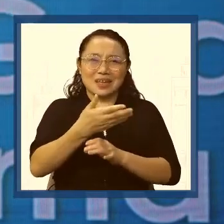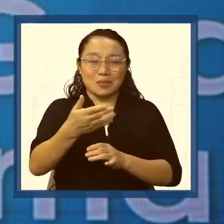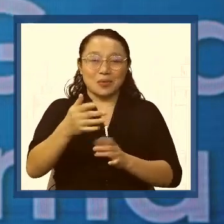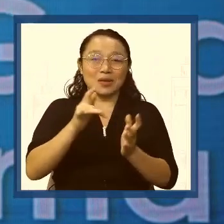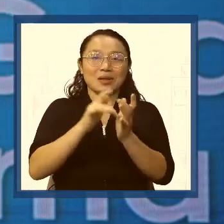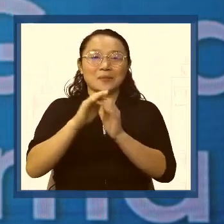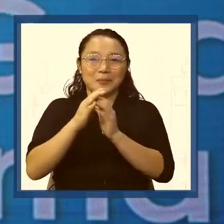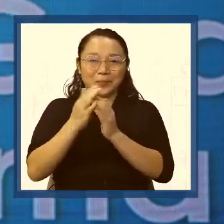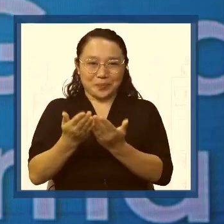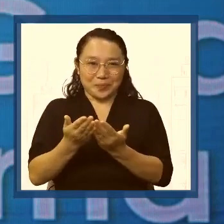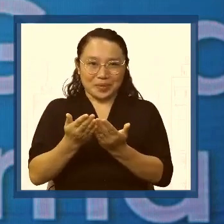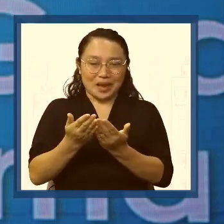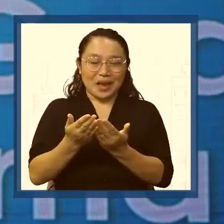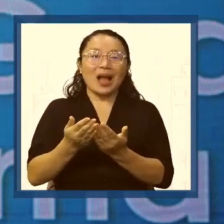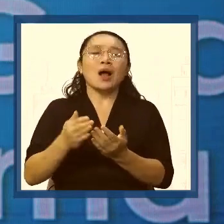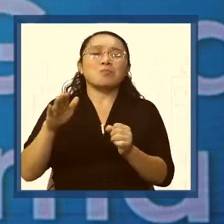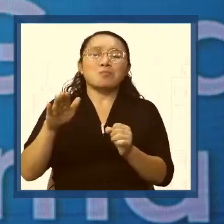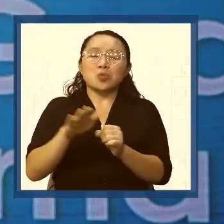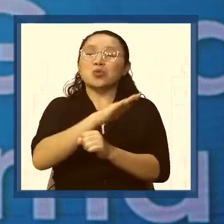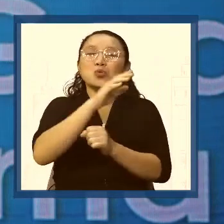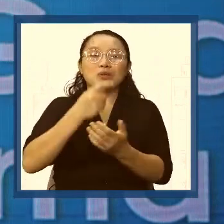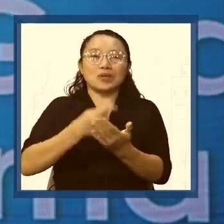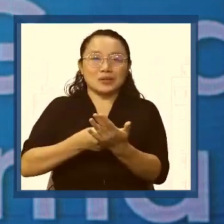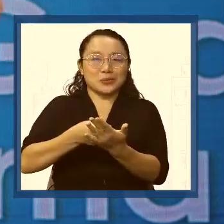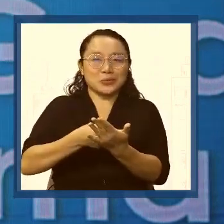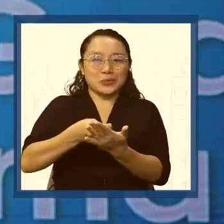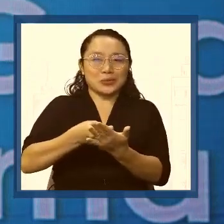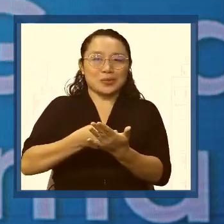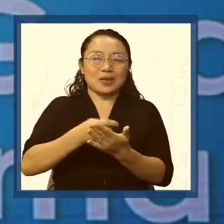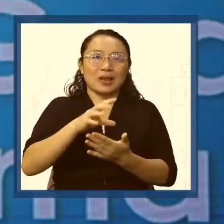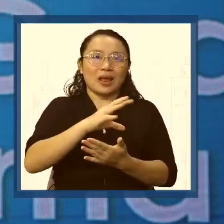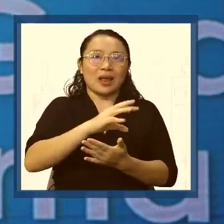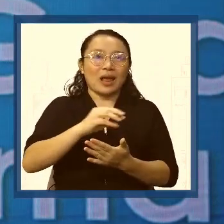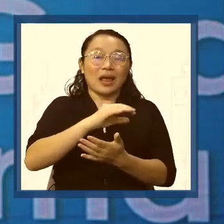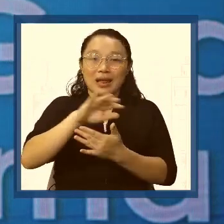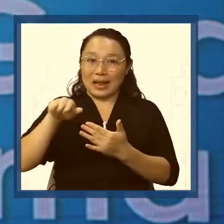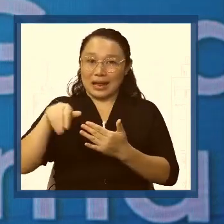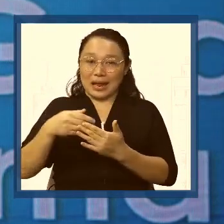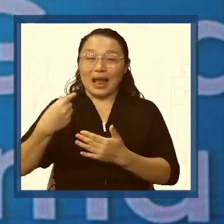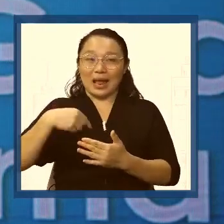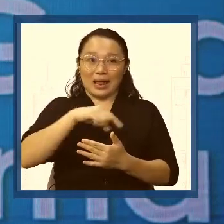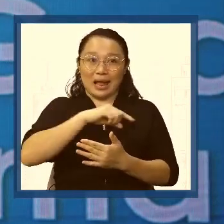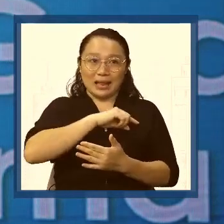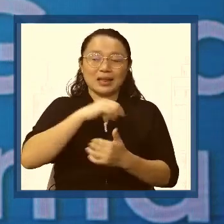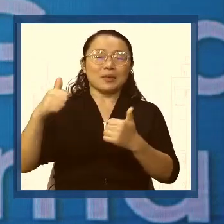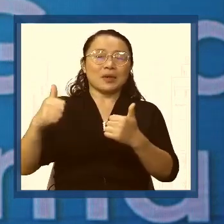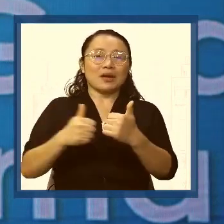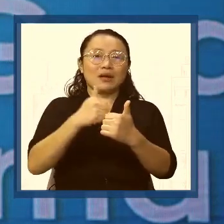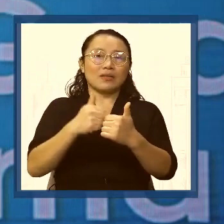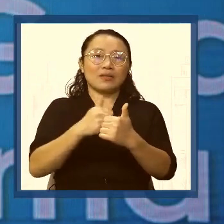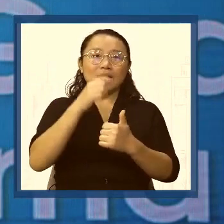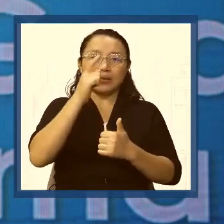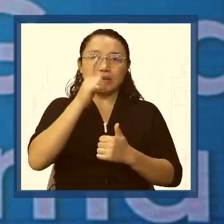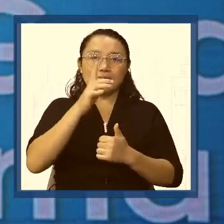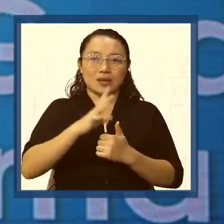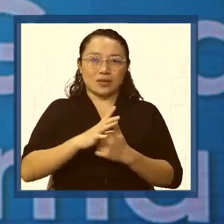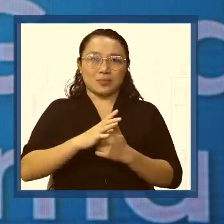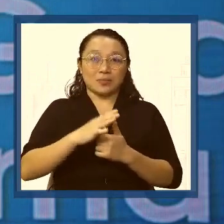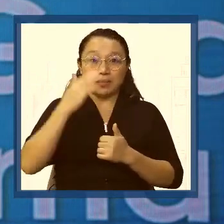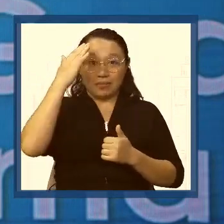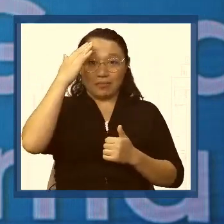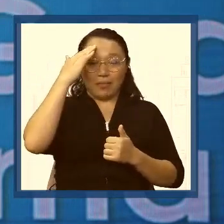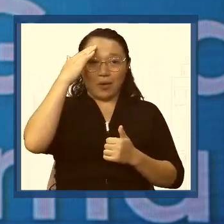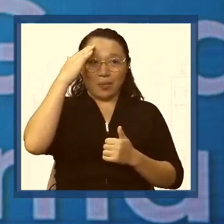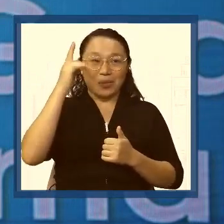sa kamaturan kung unsa ang pamaagi na ikaw nga kita makatuman siyang kasuguan. Abi no si Manny